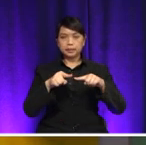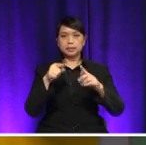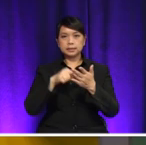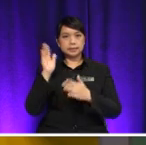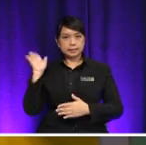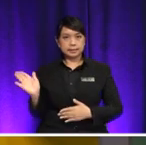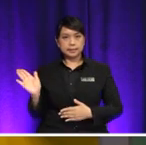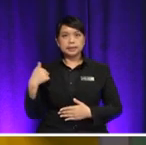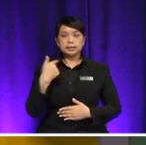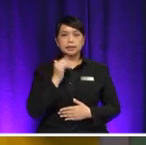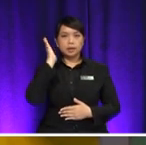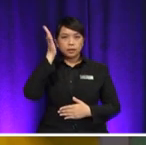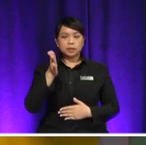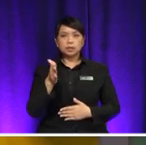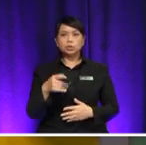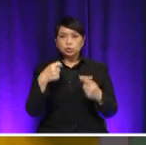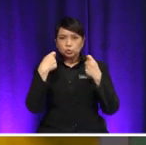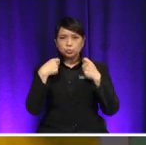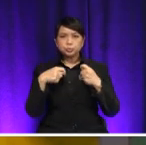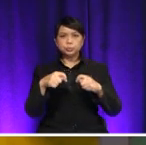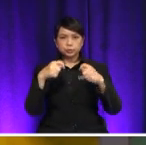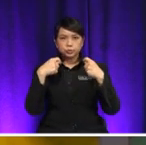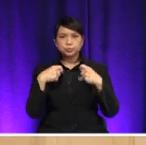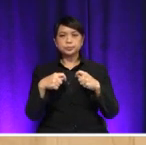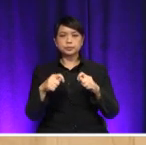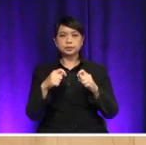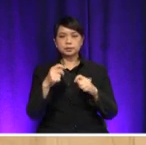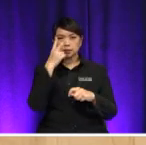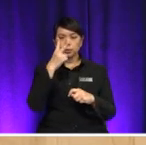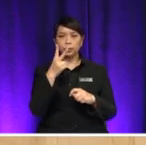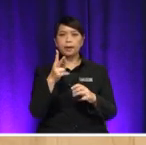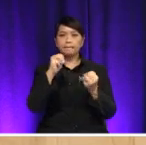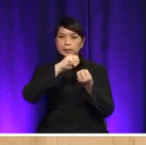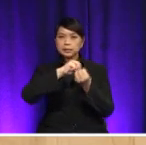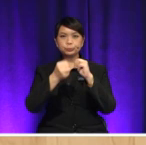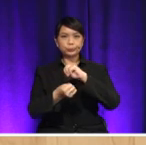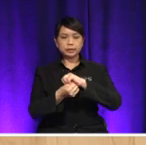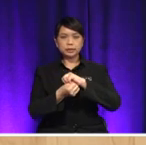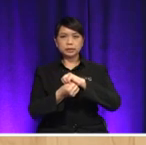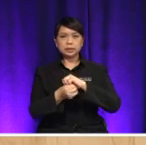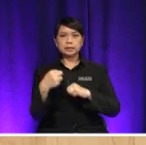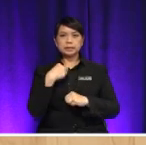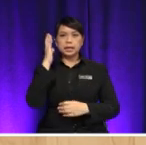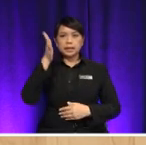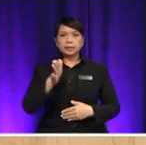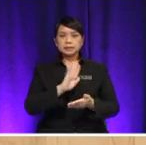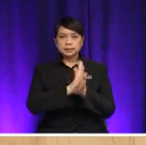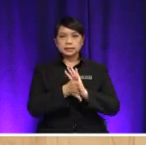Oke kita akan coba manipulasi persamaannya Oke kita akan jadikan